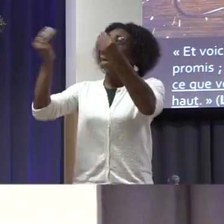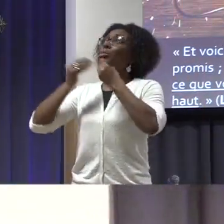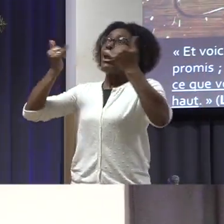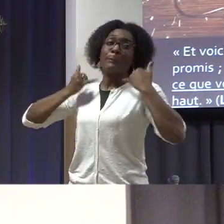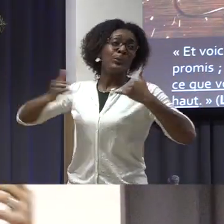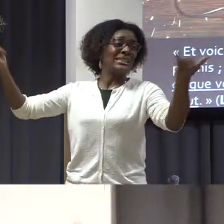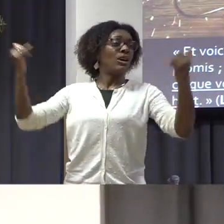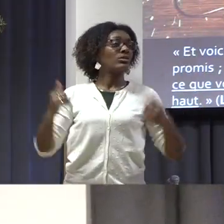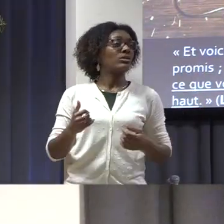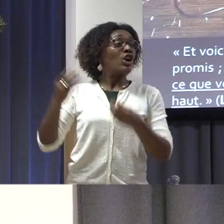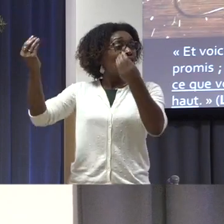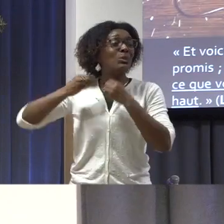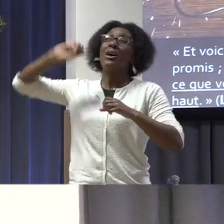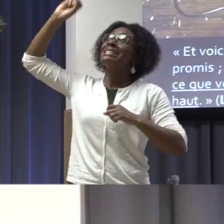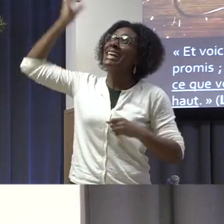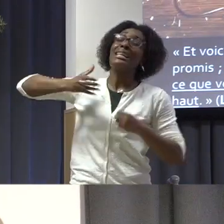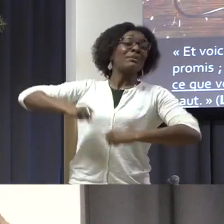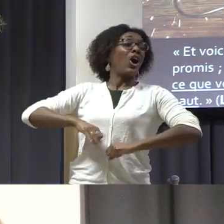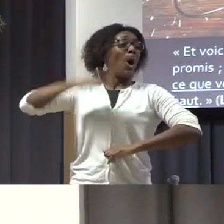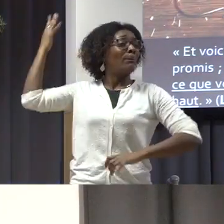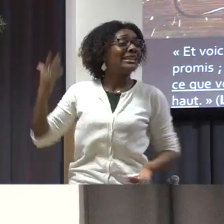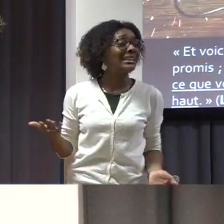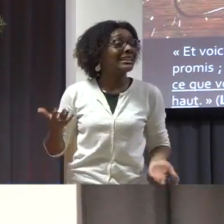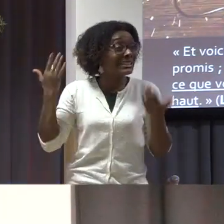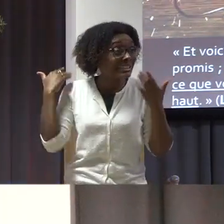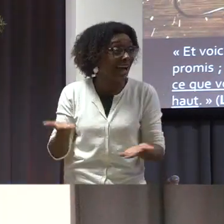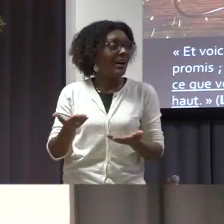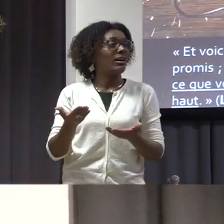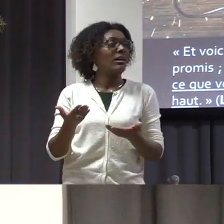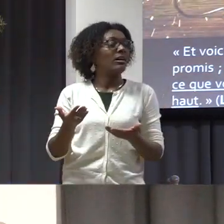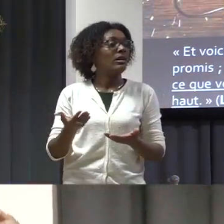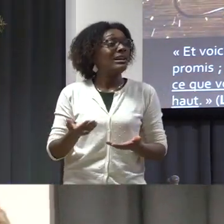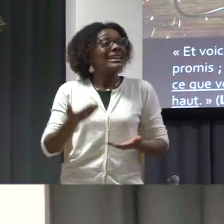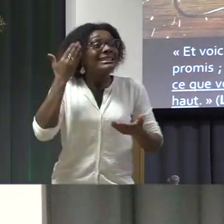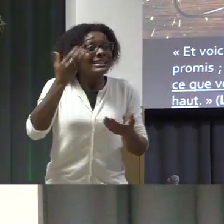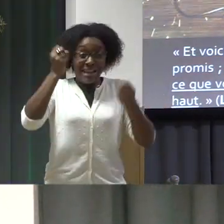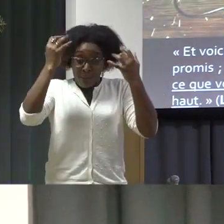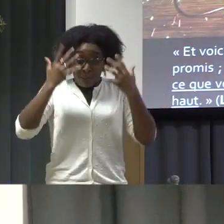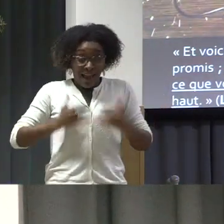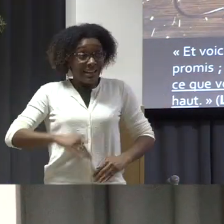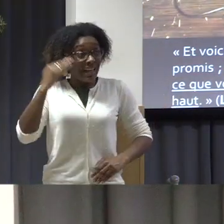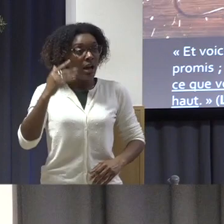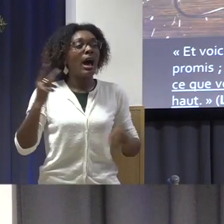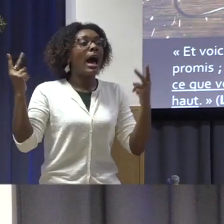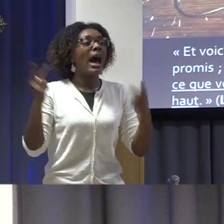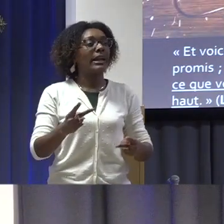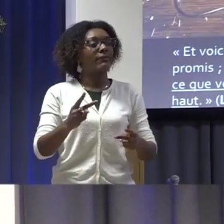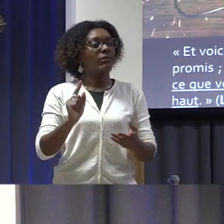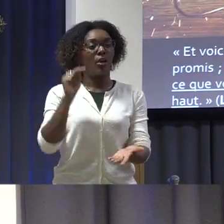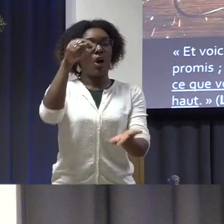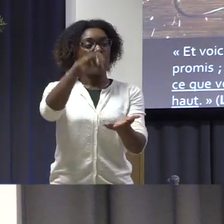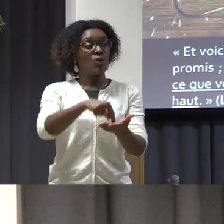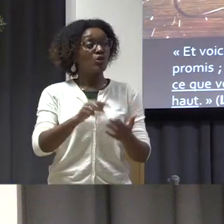revenue de cette autorité il suffit d'arriver à un endroit et votre présence peut changer l'atmosphère